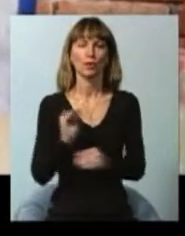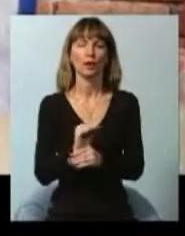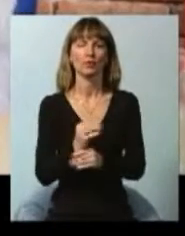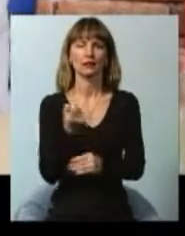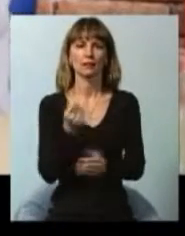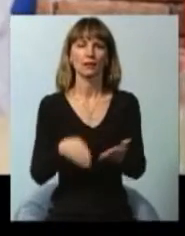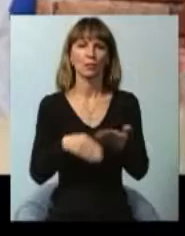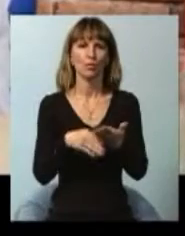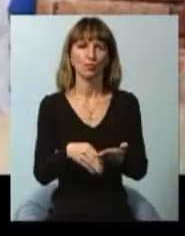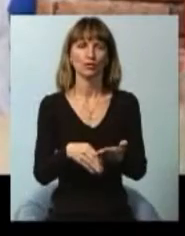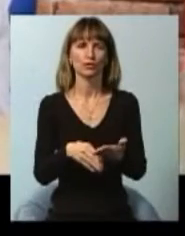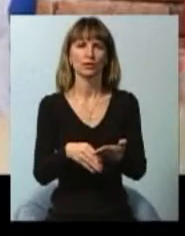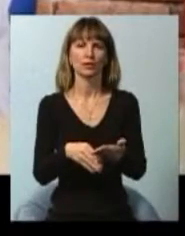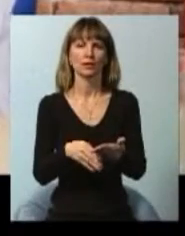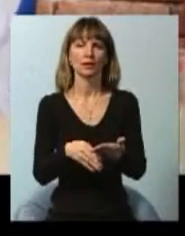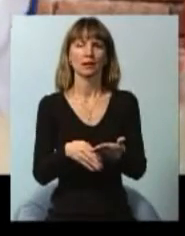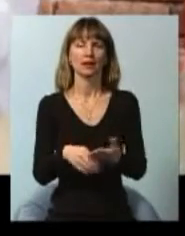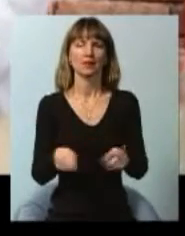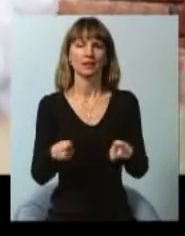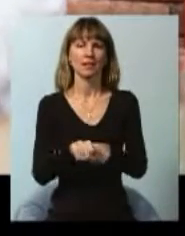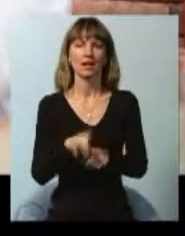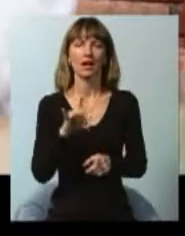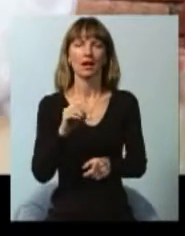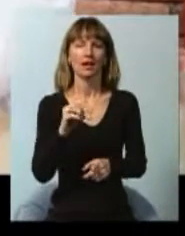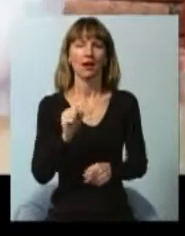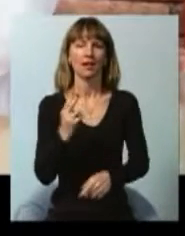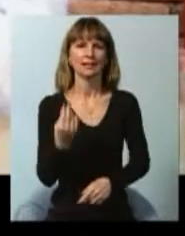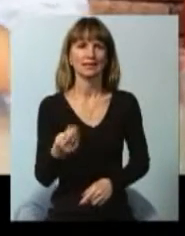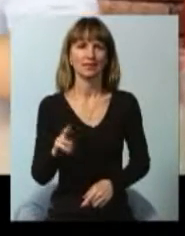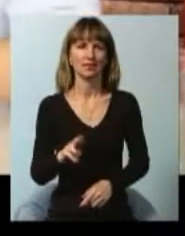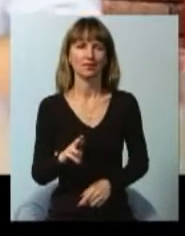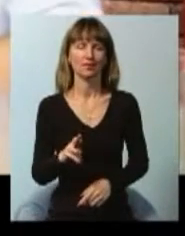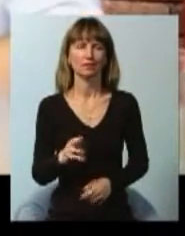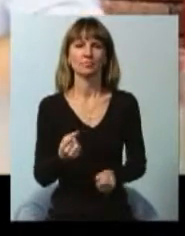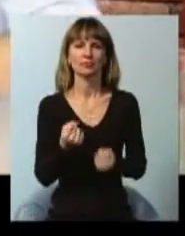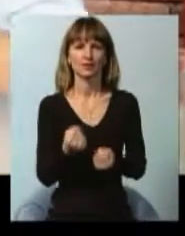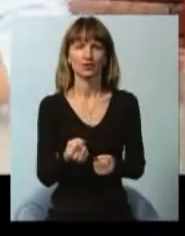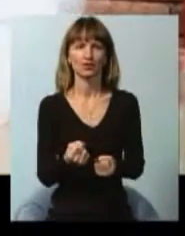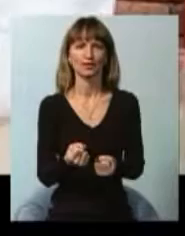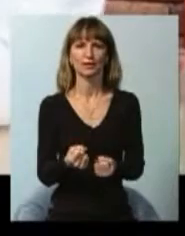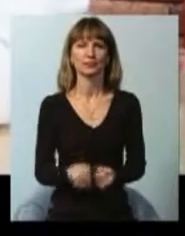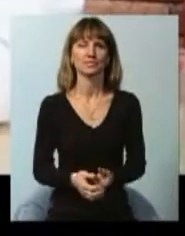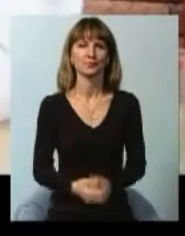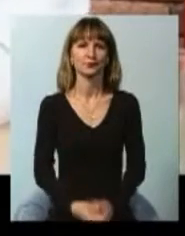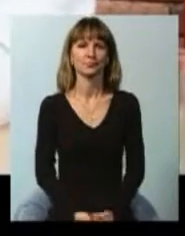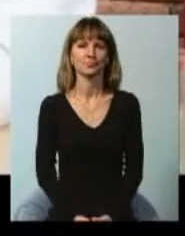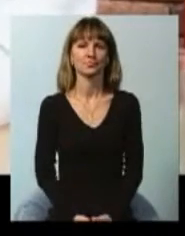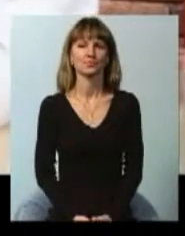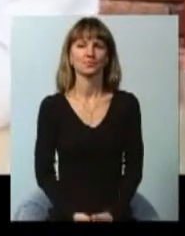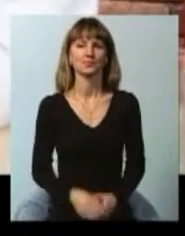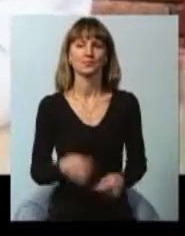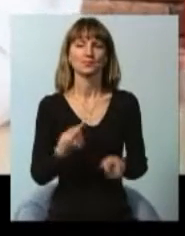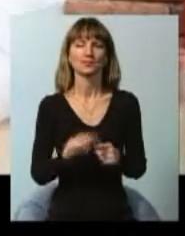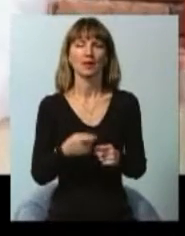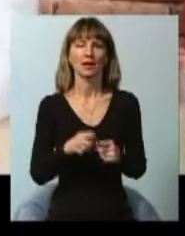допоможу. Бурхлива така реакція. Тримайте. Це